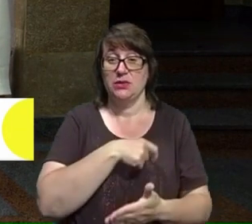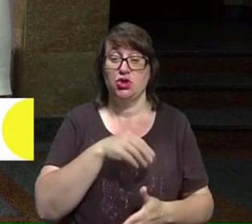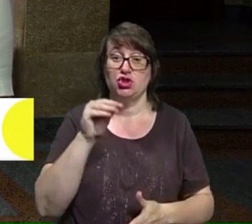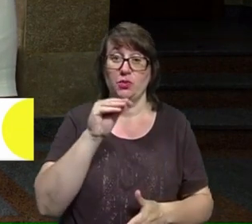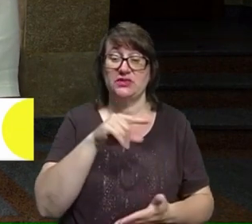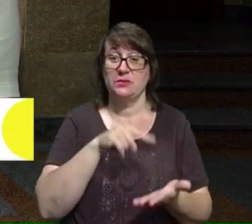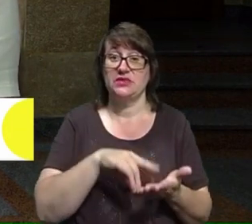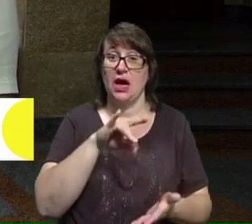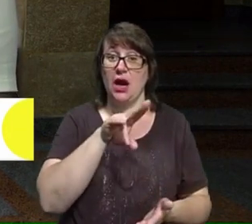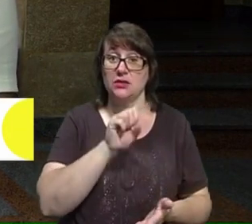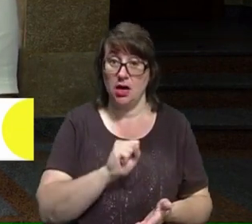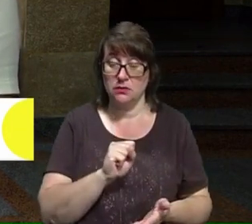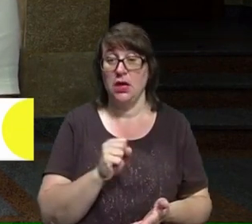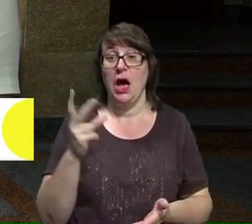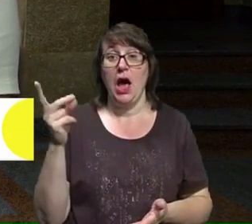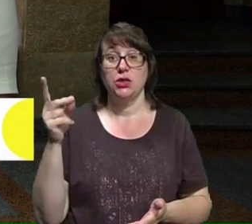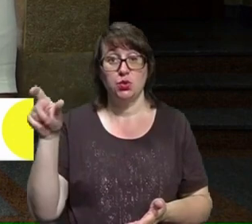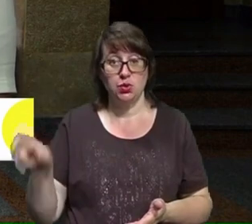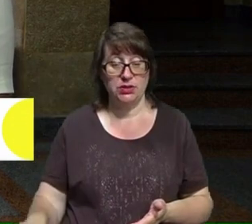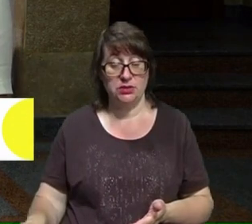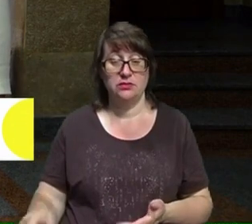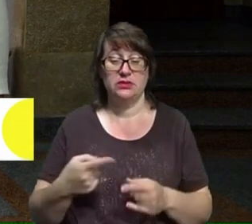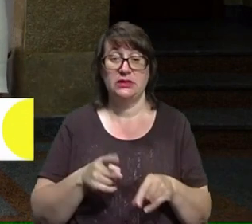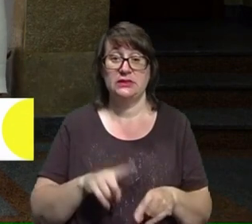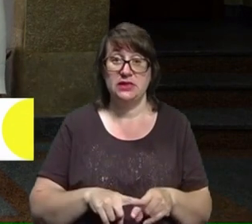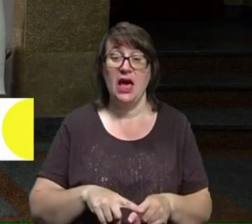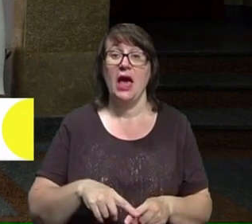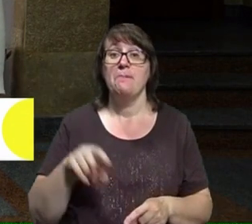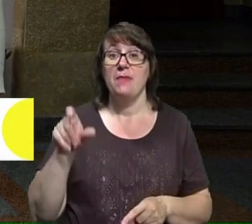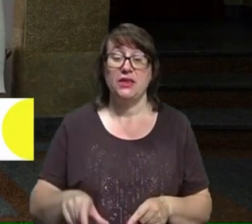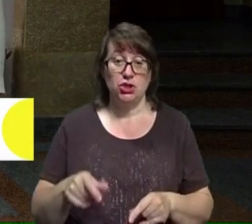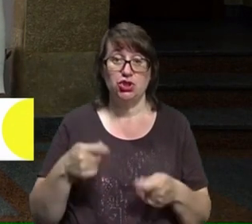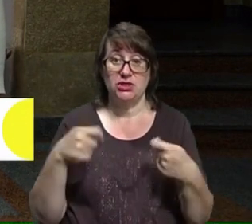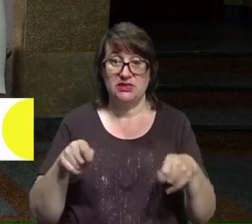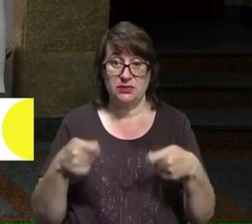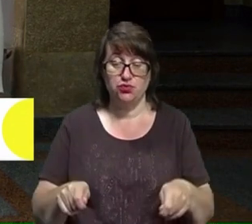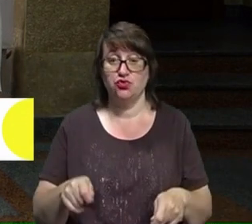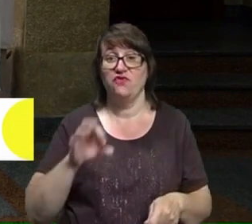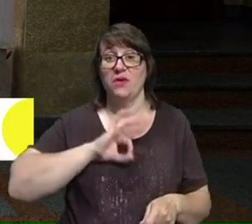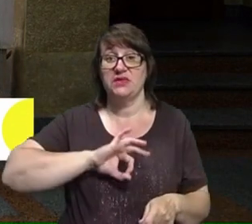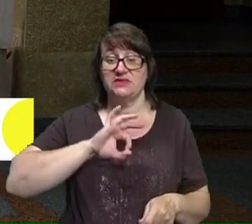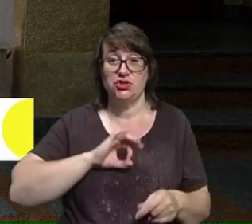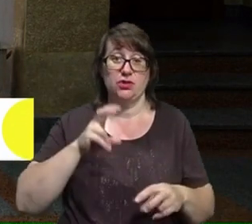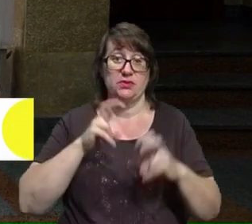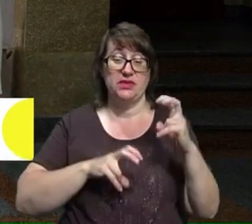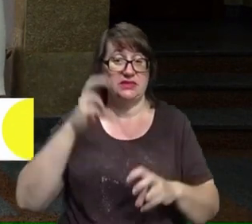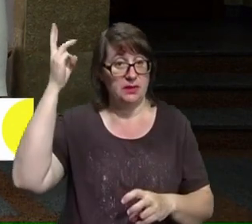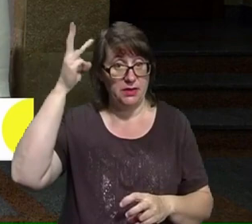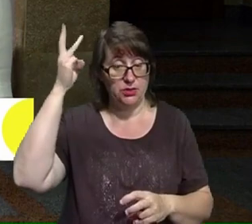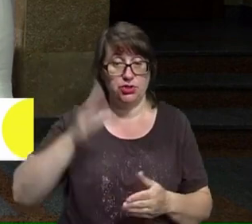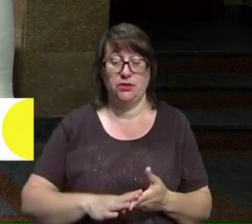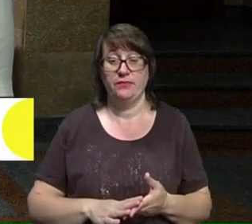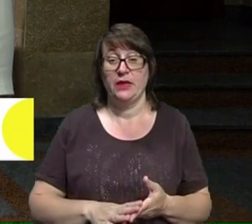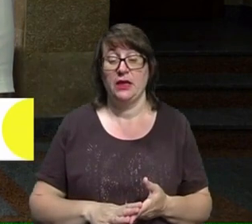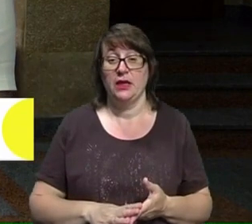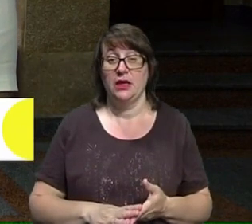вже сказала, а інший – це менеджер зі збуту фармацевтичного підприємства Хмельниччини, фармацевтичного